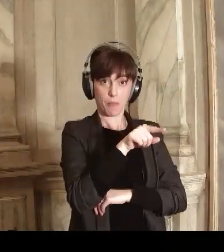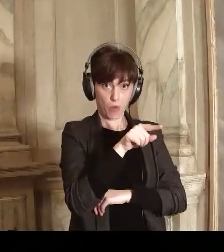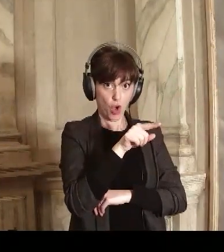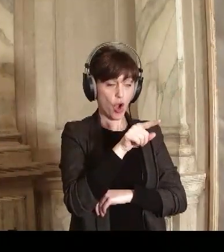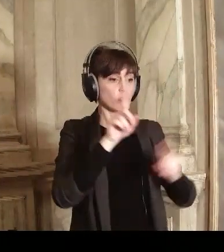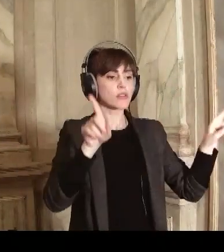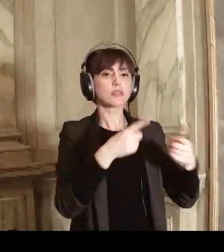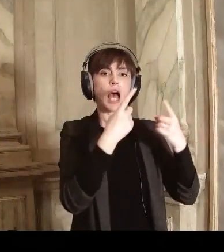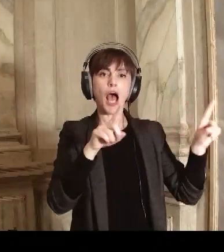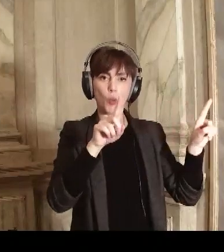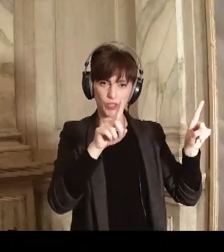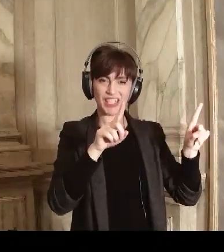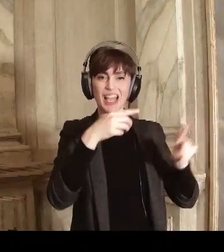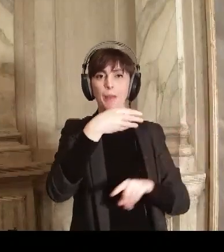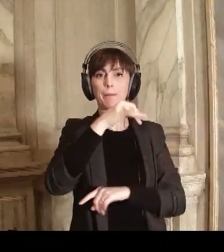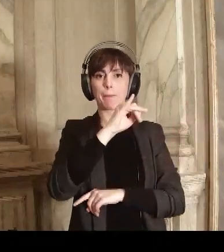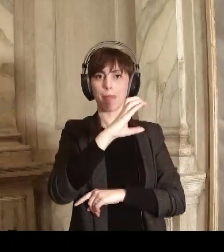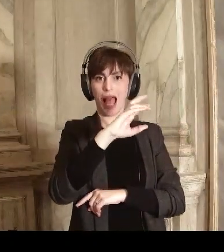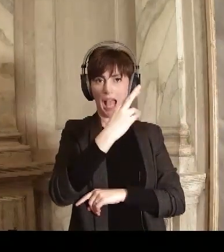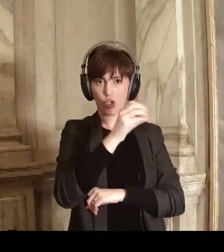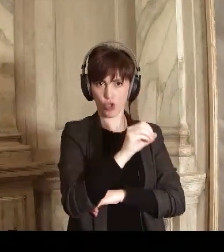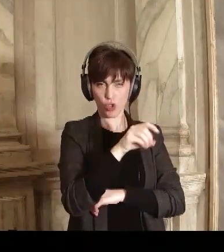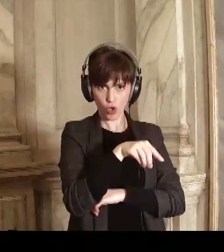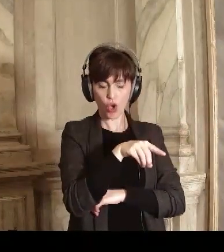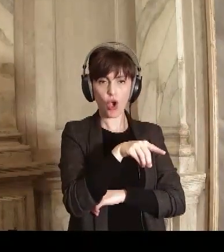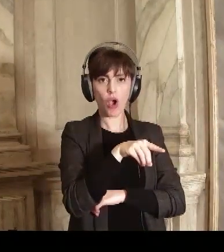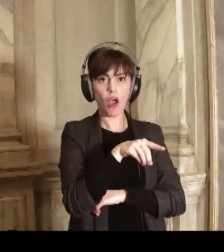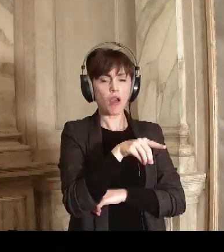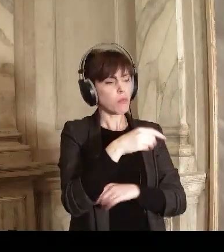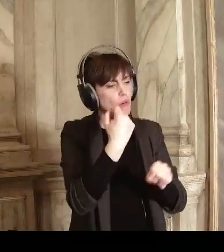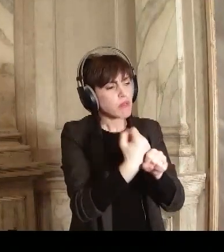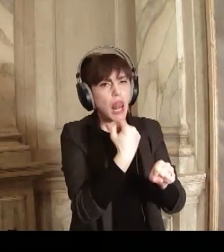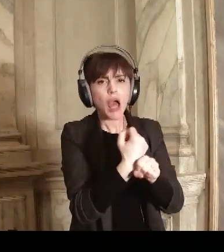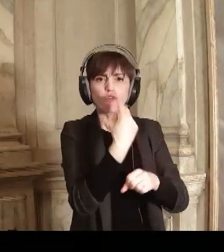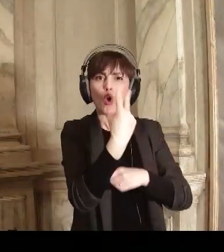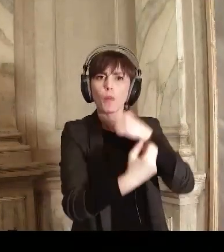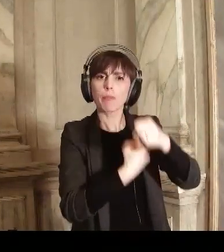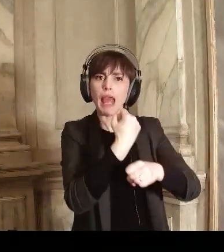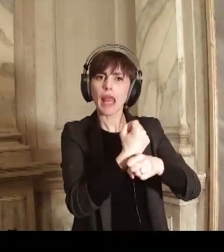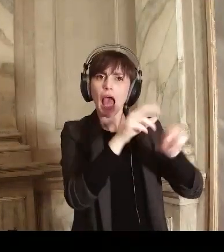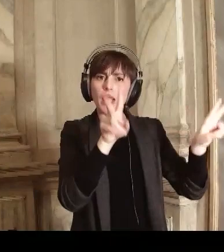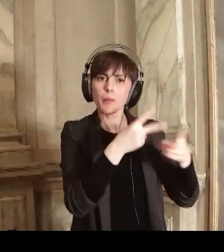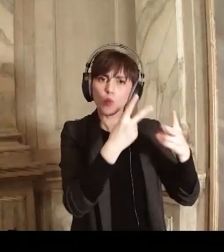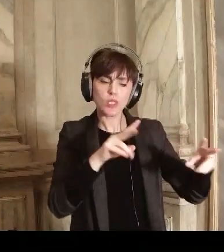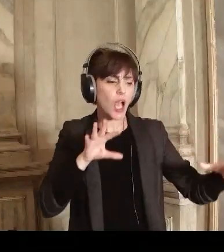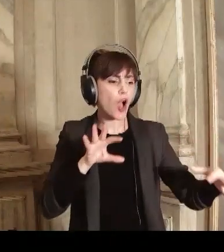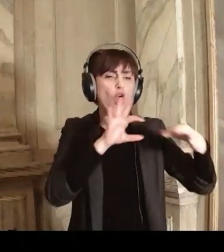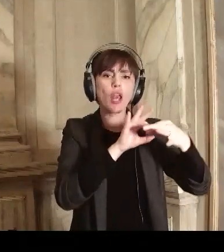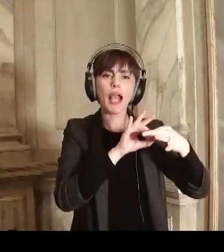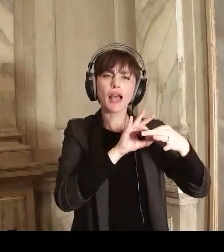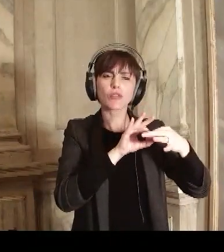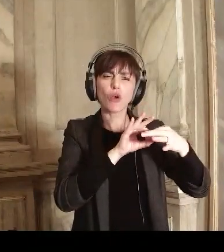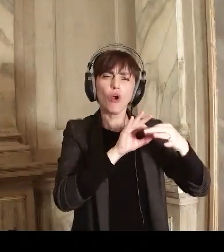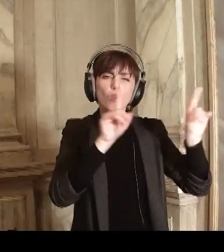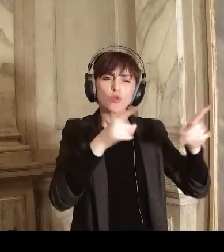ci saranno lavori commissionati dalla Biennale Musica legati alla complessità del suono e alla diffusione